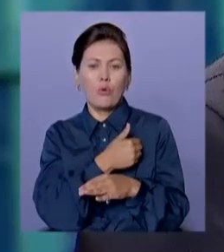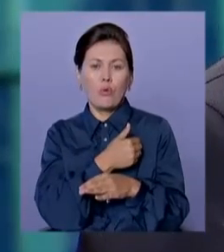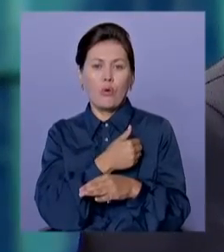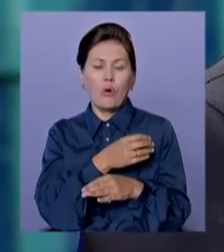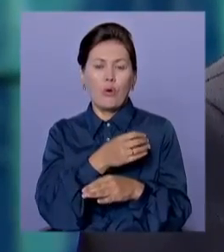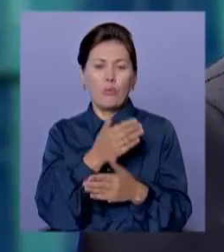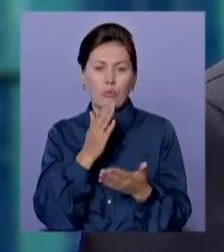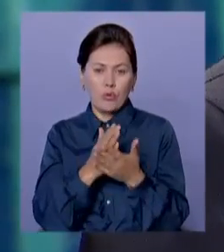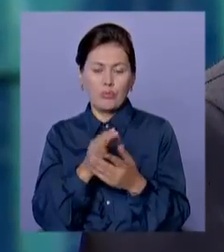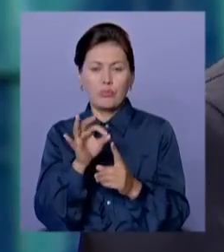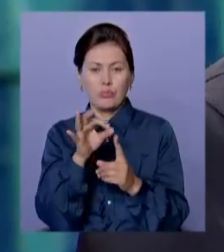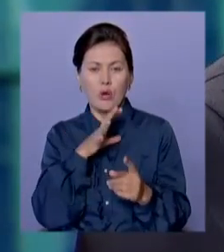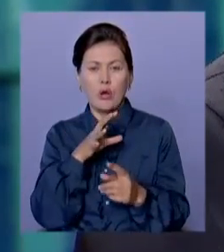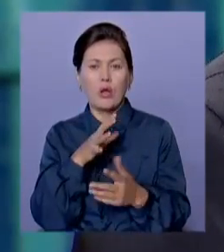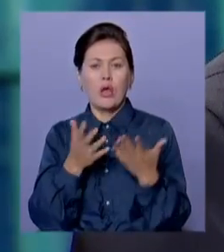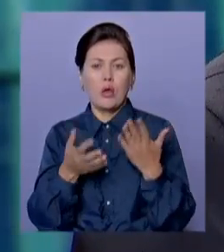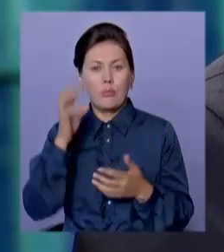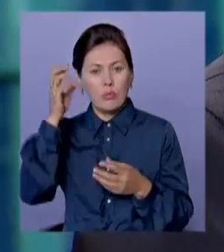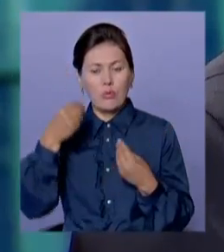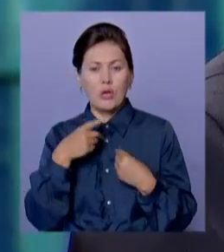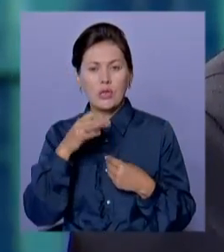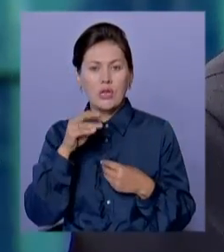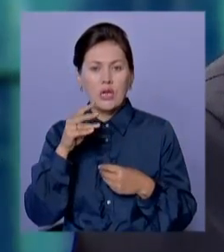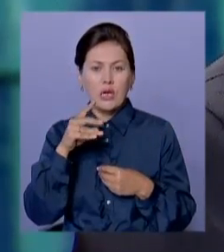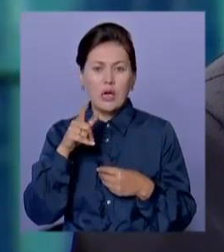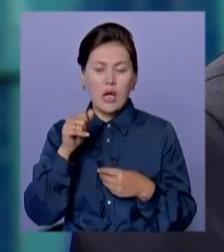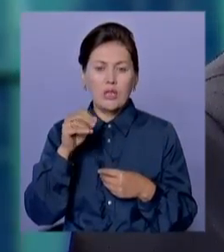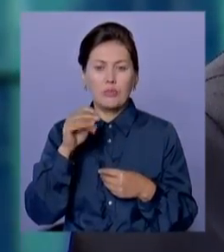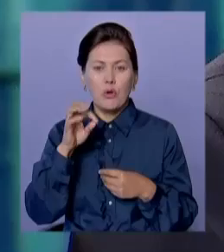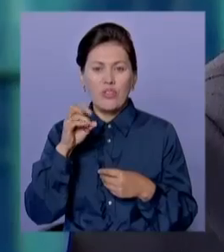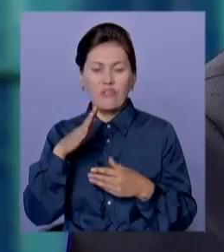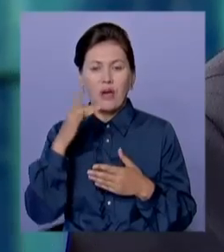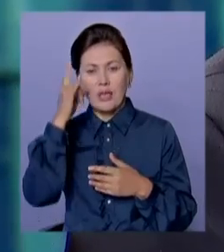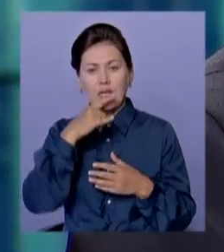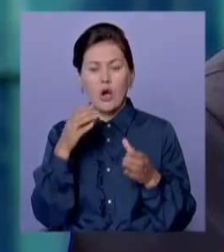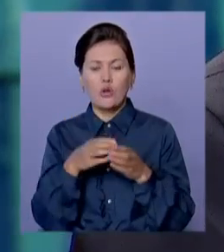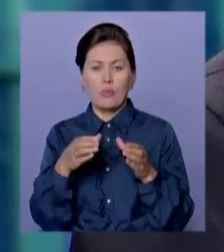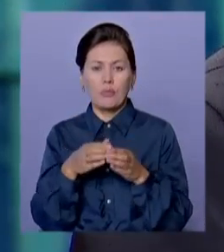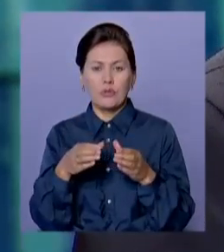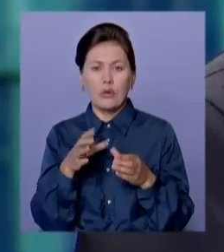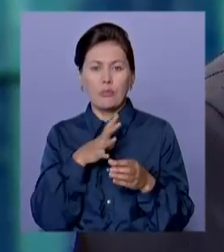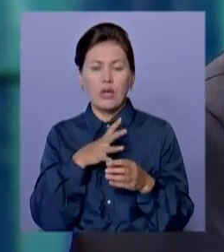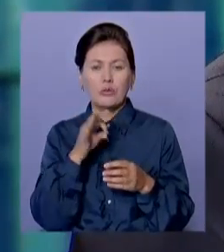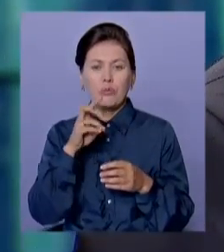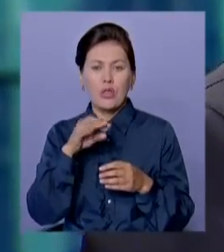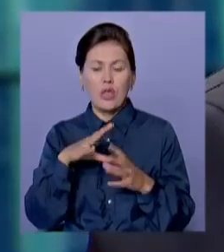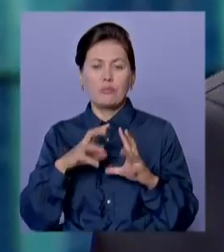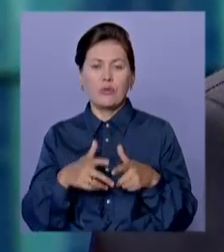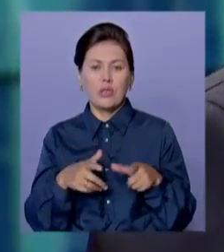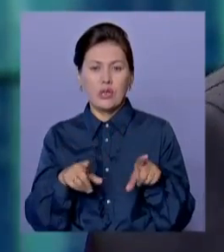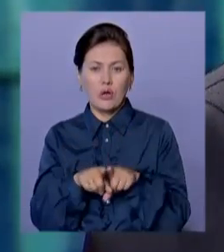ниет қылдырам. Алла бұйырса, Лига чемпионов бар, және Қазақстан құрамасында чемпионат мира